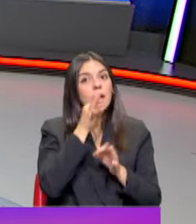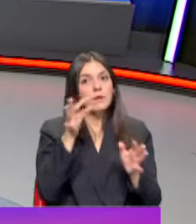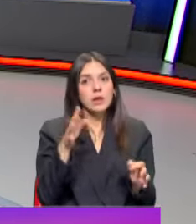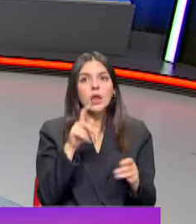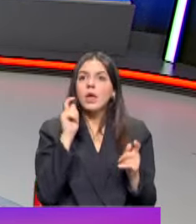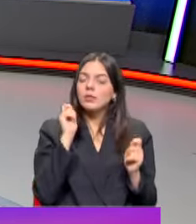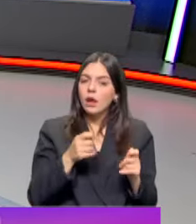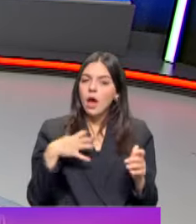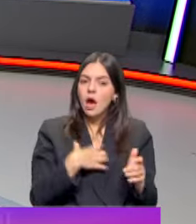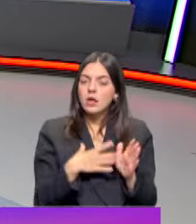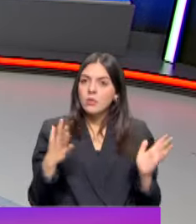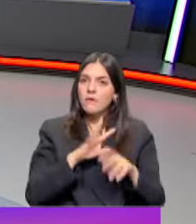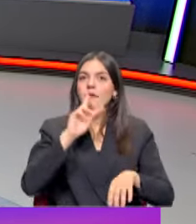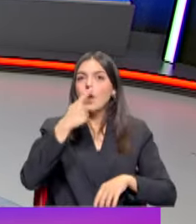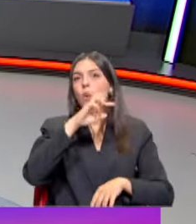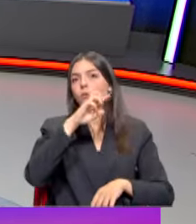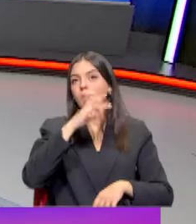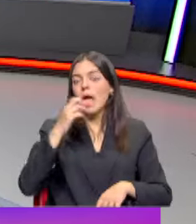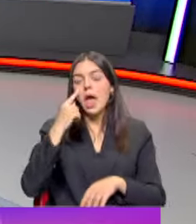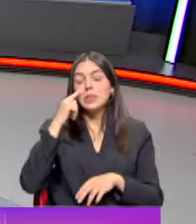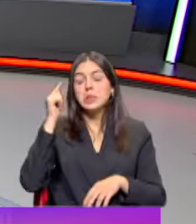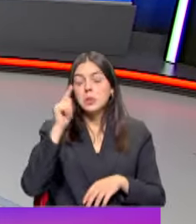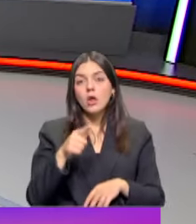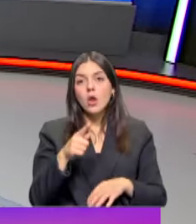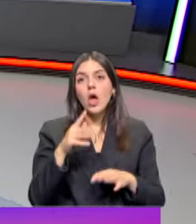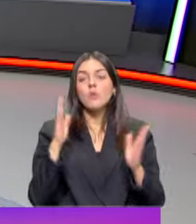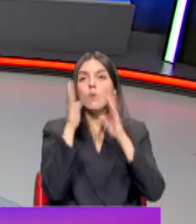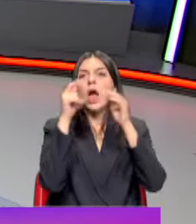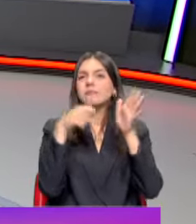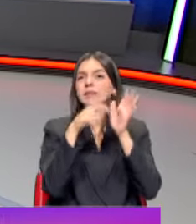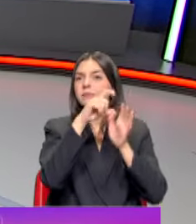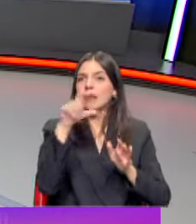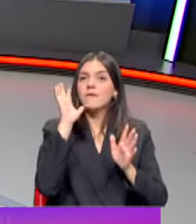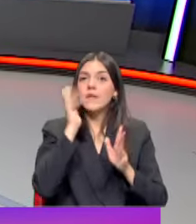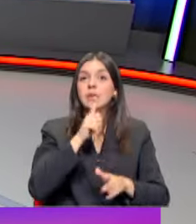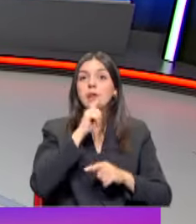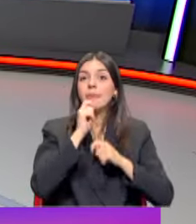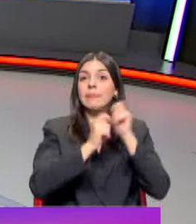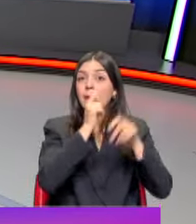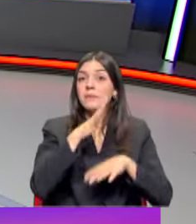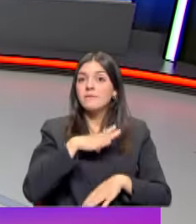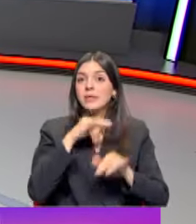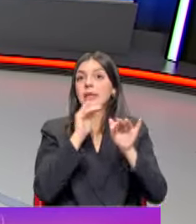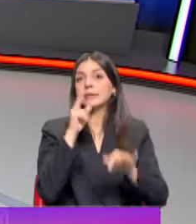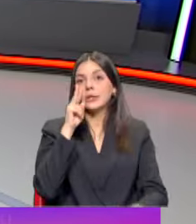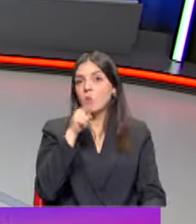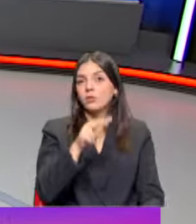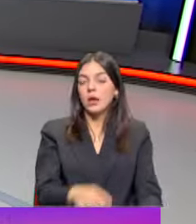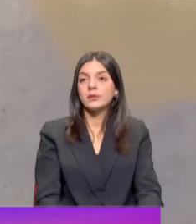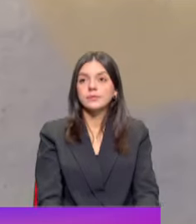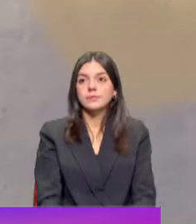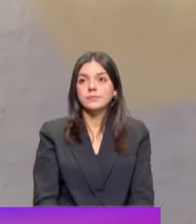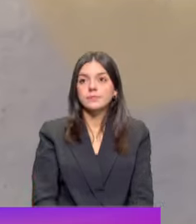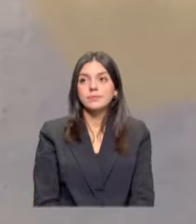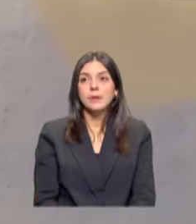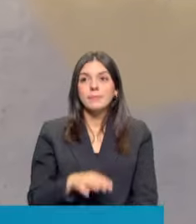gerek ana muhalefet lideri gerek diğer parti temsilcileri, muhalif isimlerden çok yoğun tepki ve destek gördüler. Ben